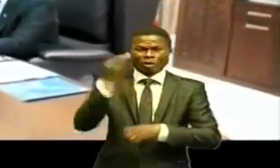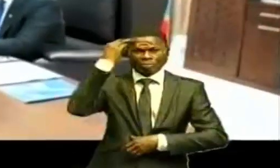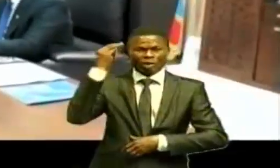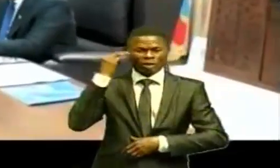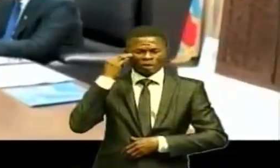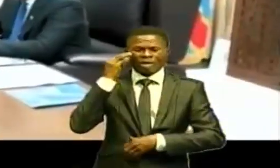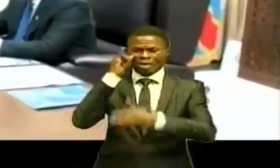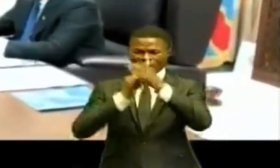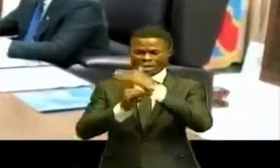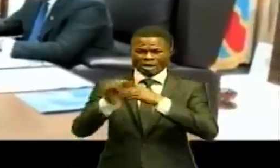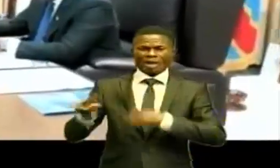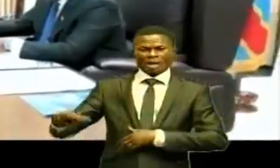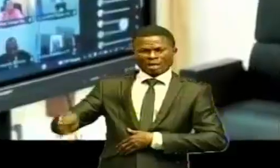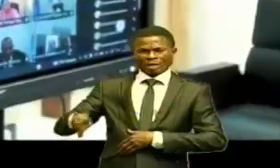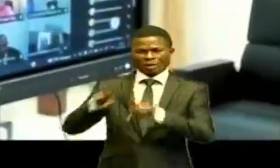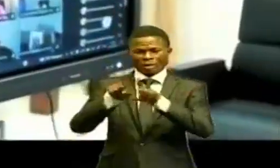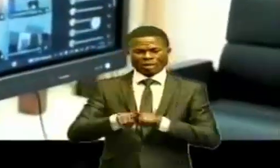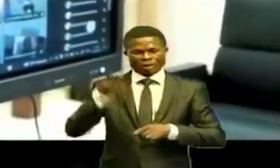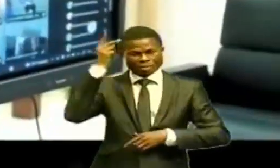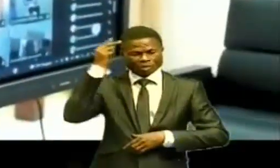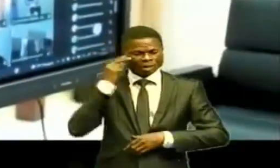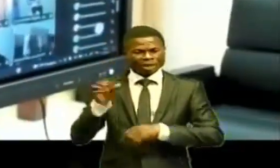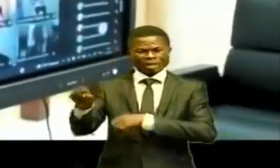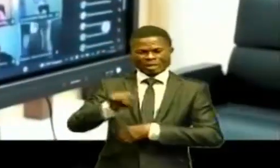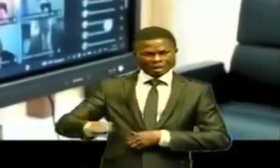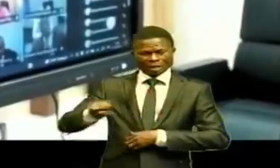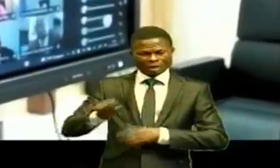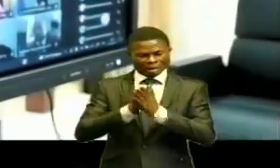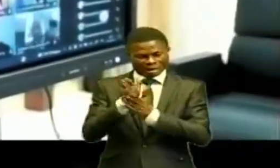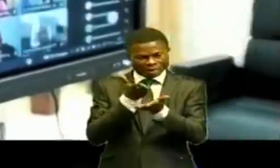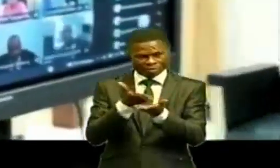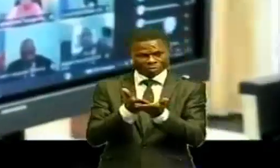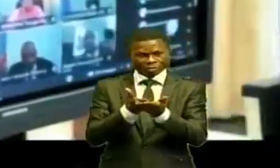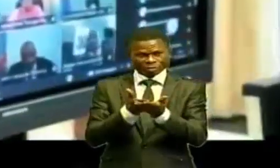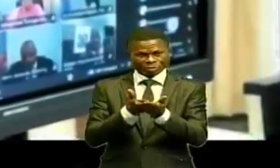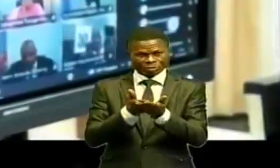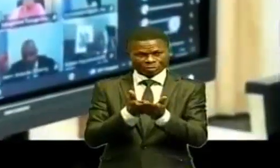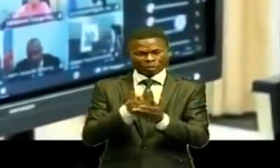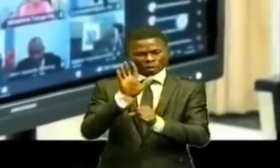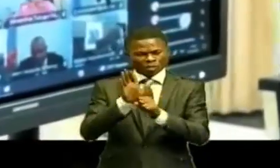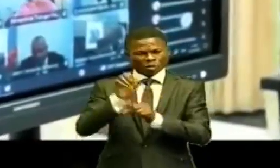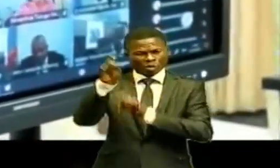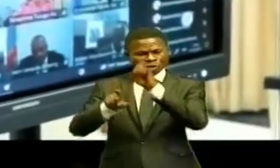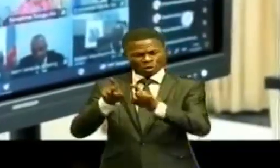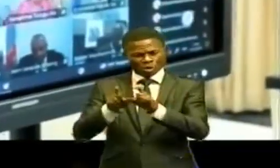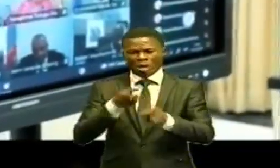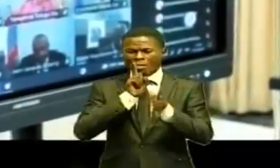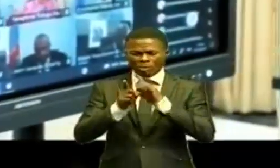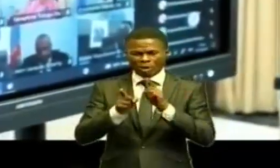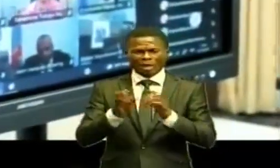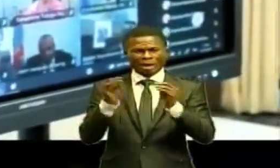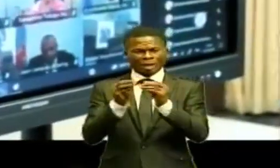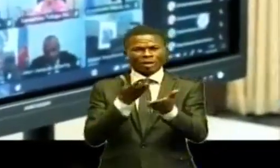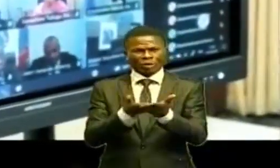de l'intégration régionale ainsi que les ministres sectoriels concernés par l'une ou l'autre question traitée au cours de cette